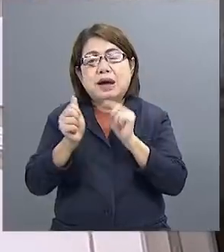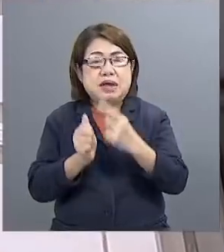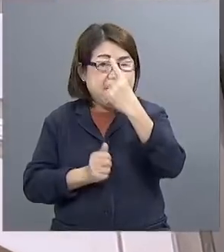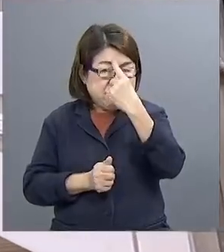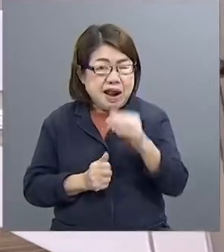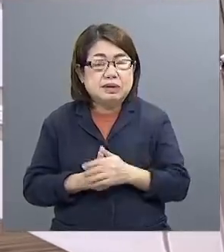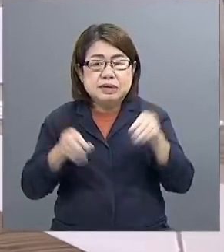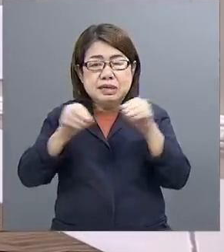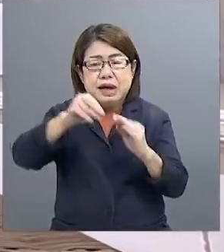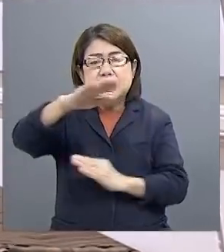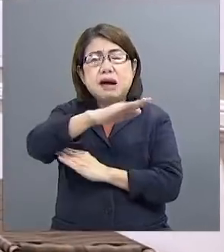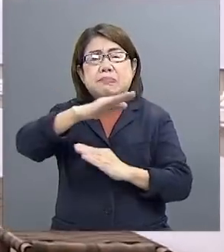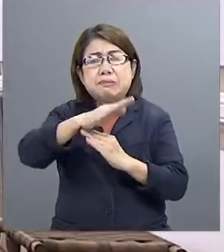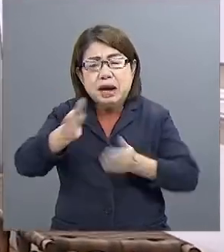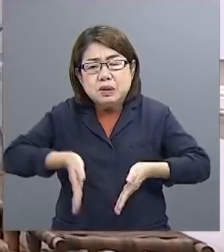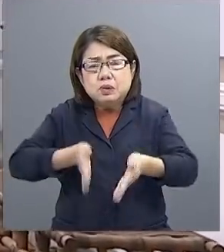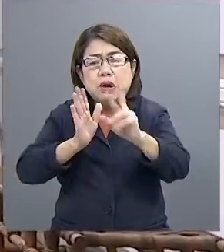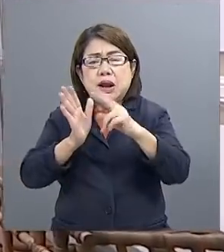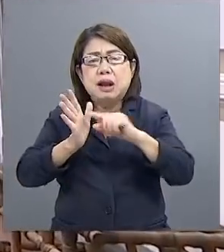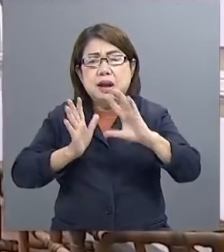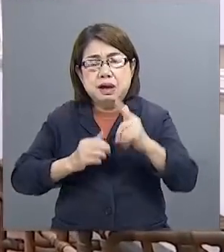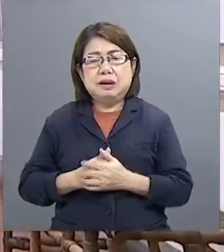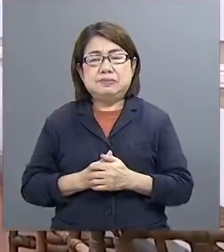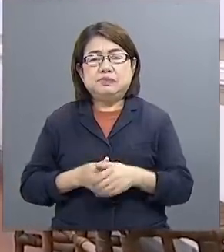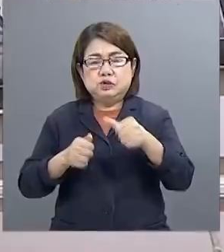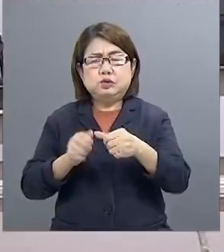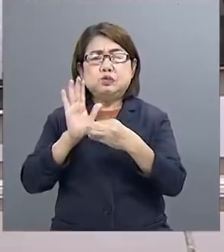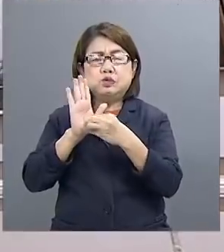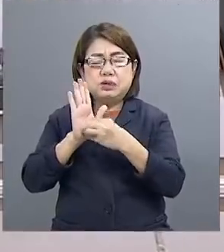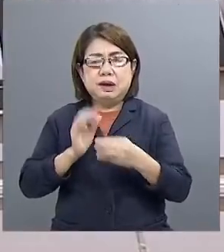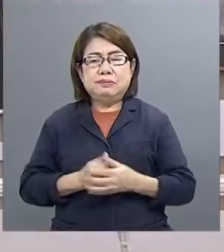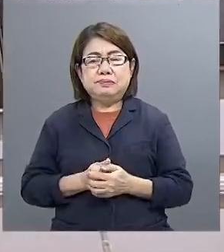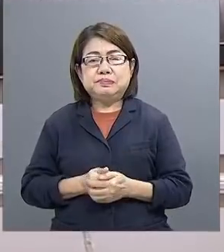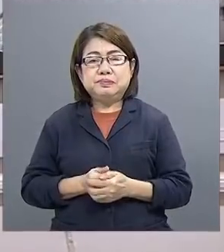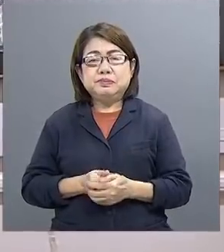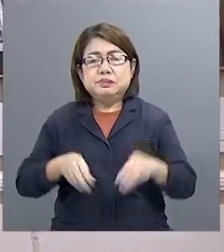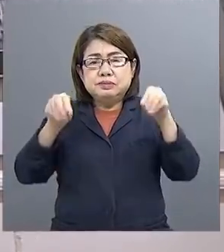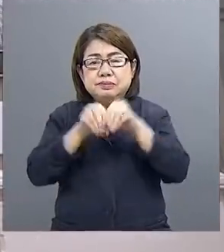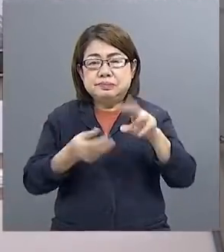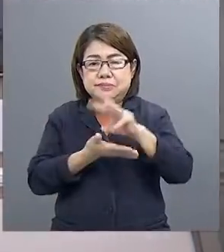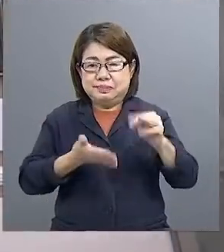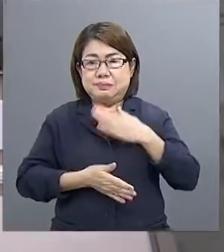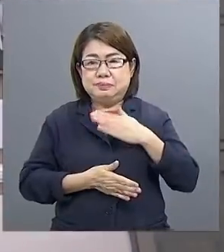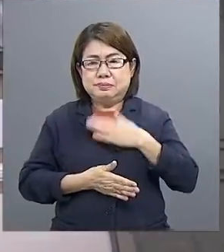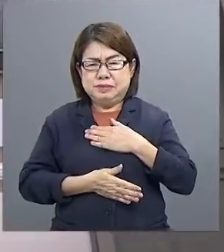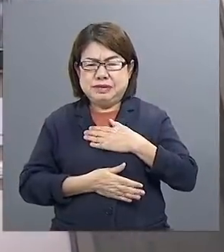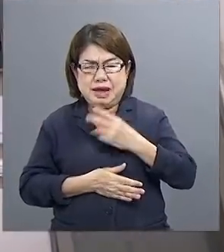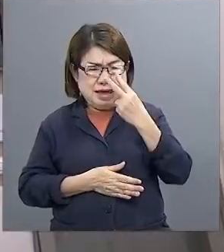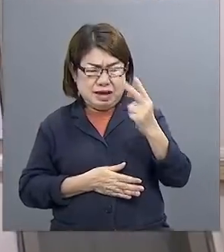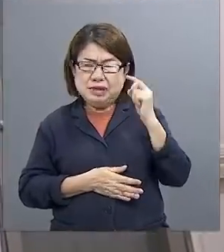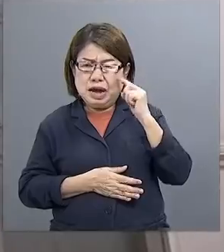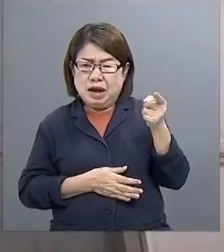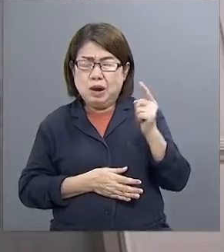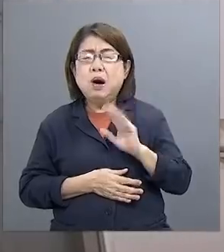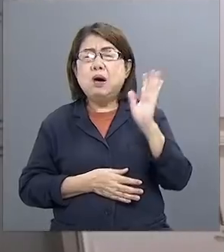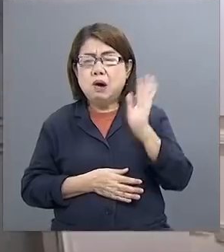ถนนราชวิถีแขวงวชิรพยาบาลเขตดุสิตกรุงเทพฯนะแถวมหาวิทยาลัยผมค่ะคุณอยู่สวนสุนันทาผมไม่